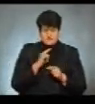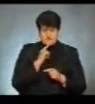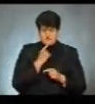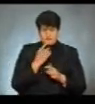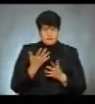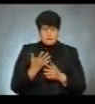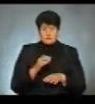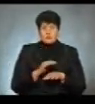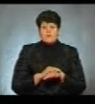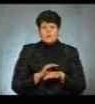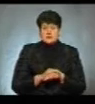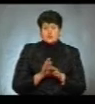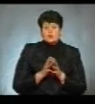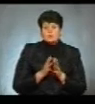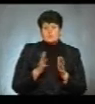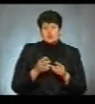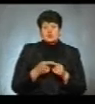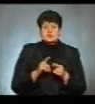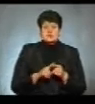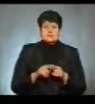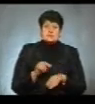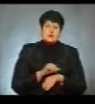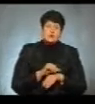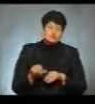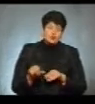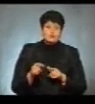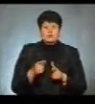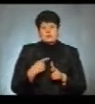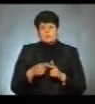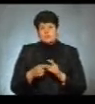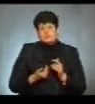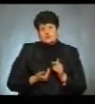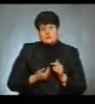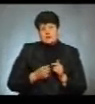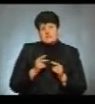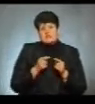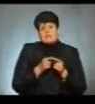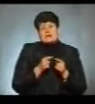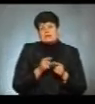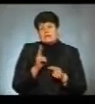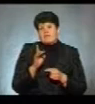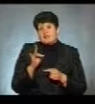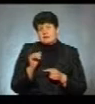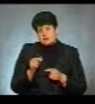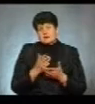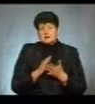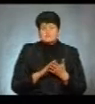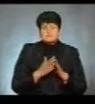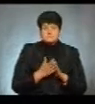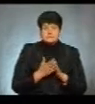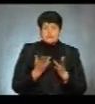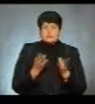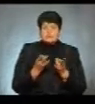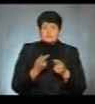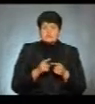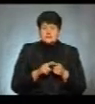бо фактично більшість з нас чи за кордоном, чи більшість з нас проживають квартиранти, ну, є така ситуація, але треба